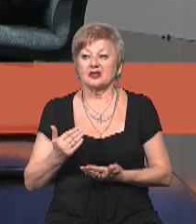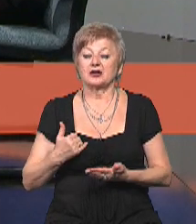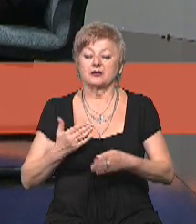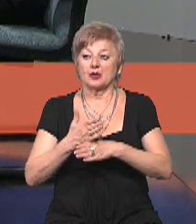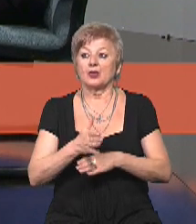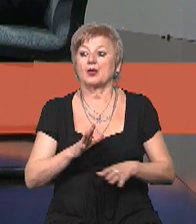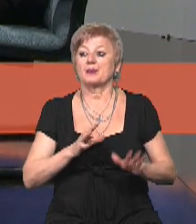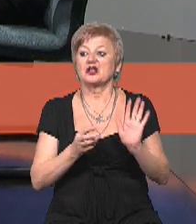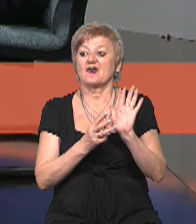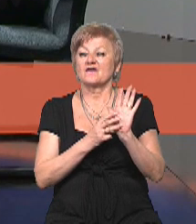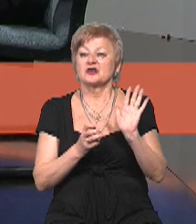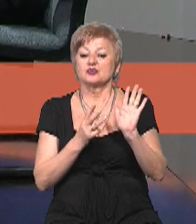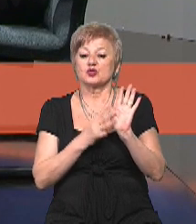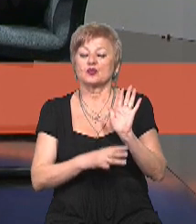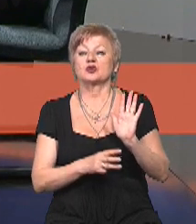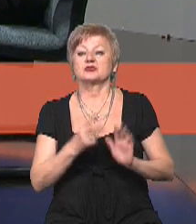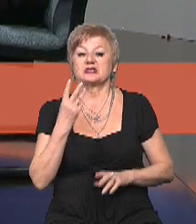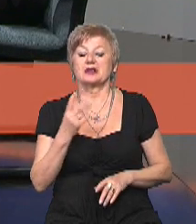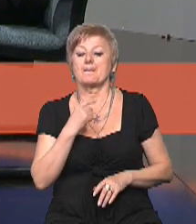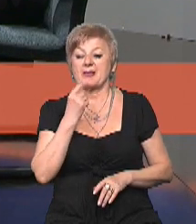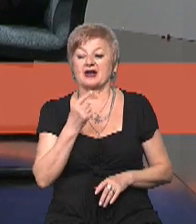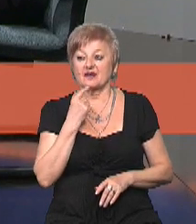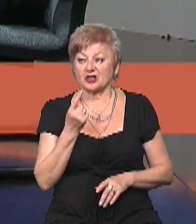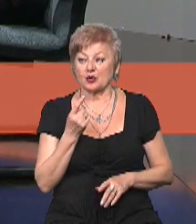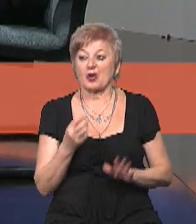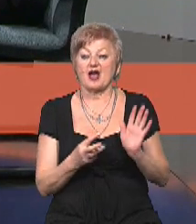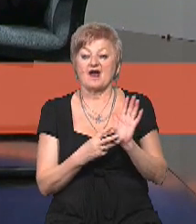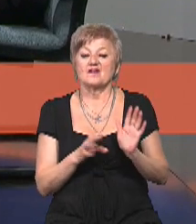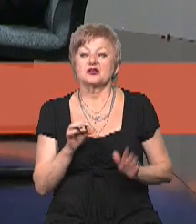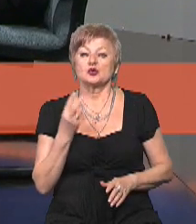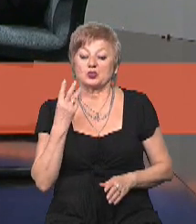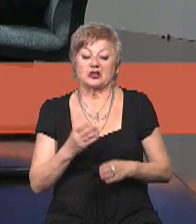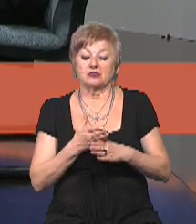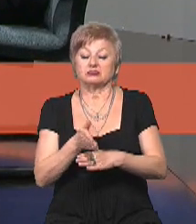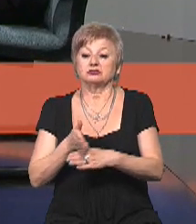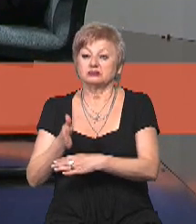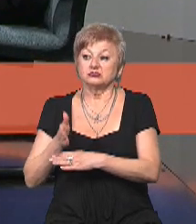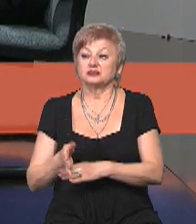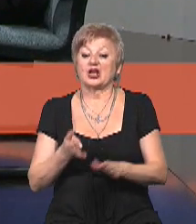було 883 перші класи в області, 803 ми відвідали. Так ось